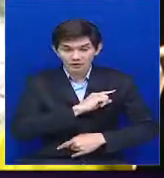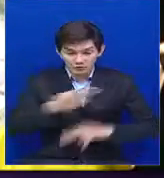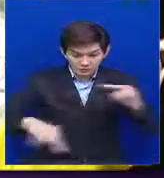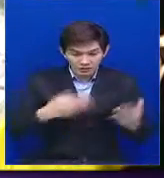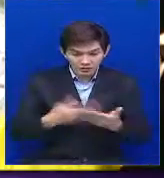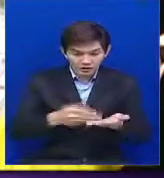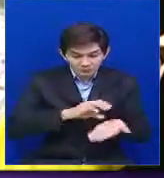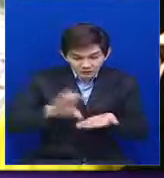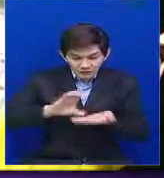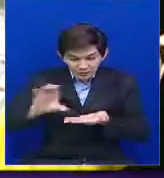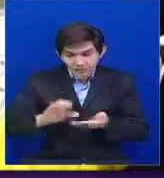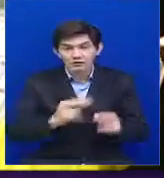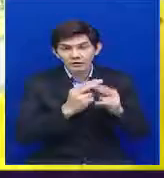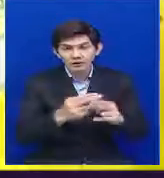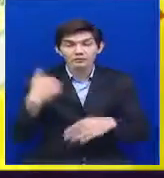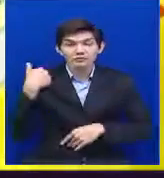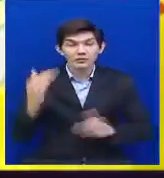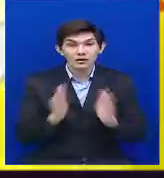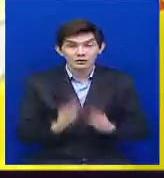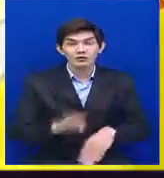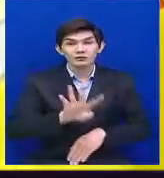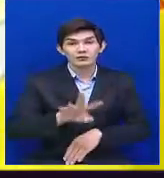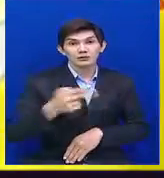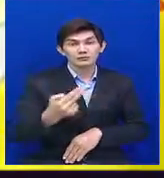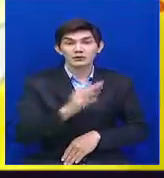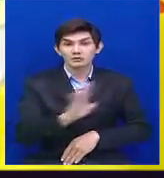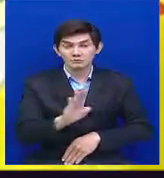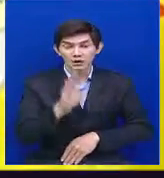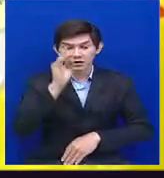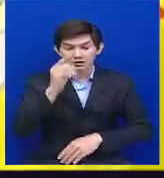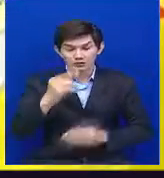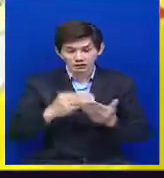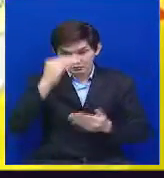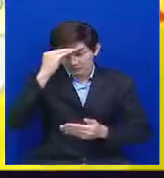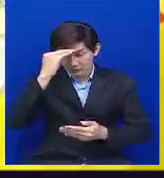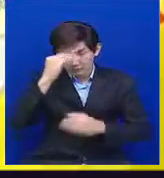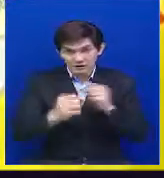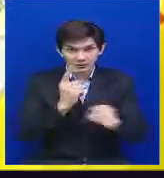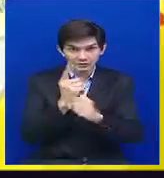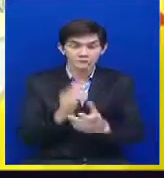ดสรรงบประมาณรายหัวให้คนละ 40,000 บาทต่อปีการศึกษาค่ะ